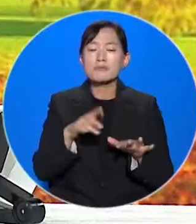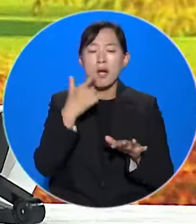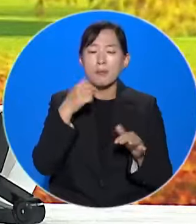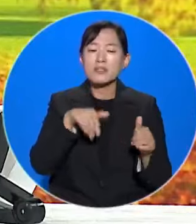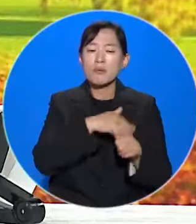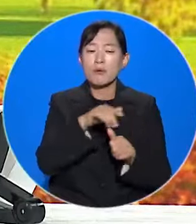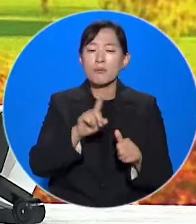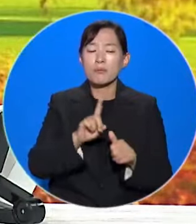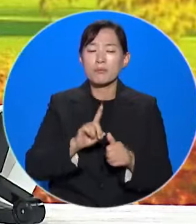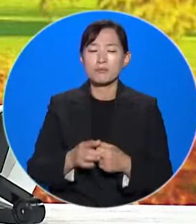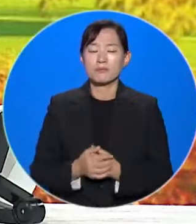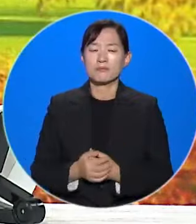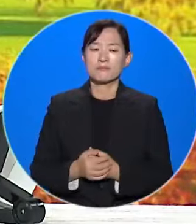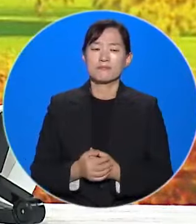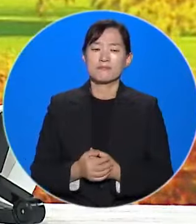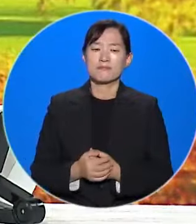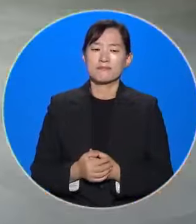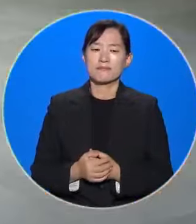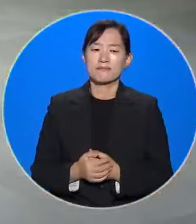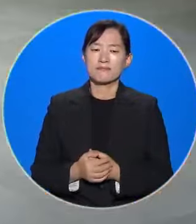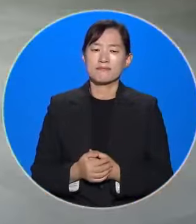네네. 다리가 안 좋은 거는? 네.